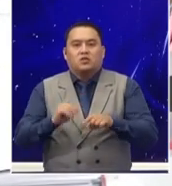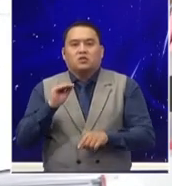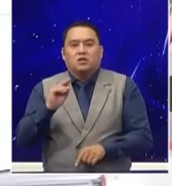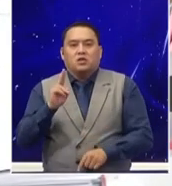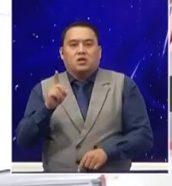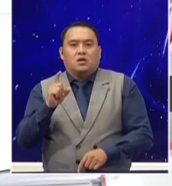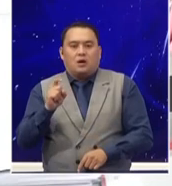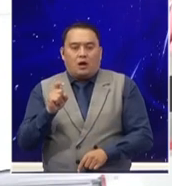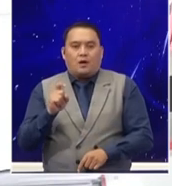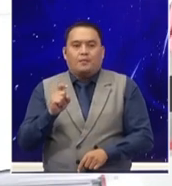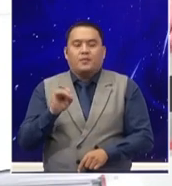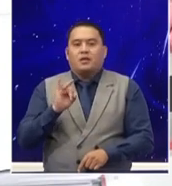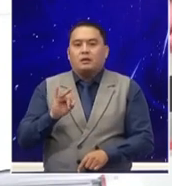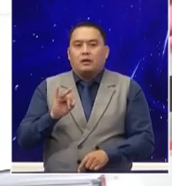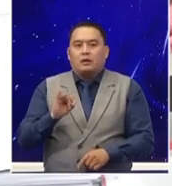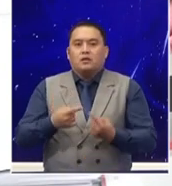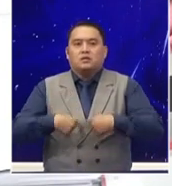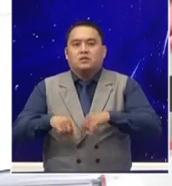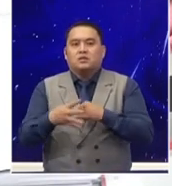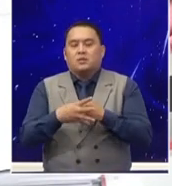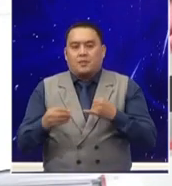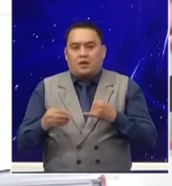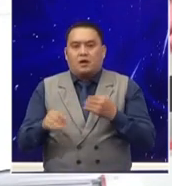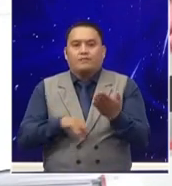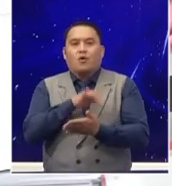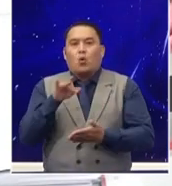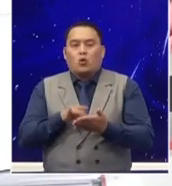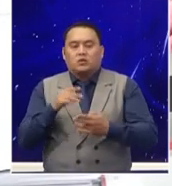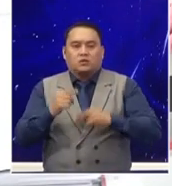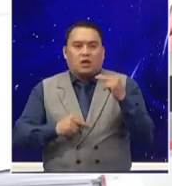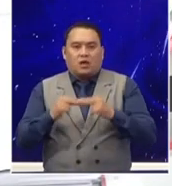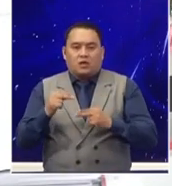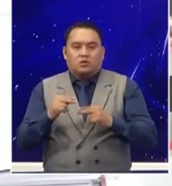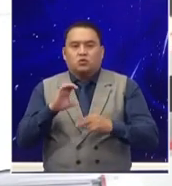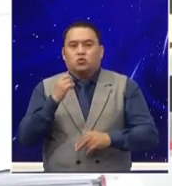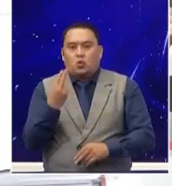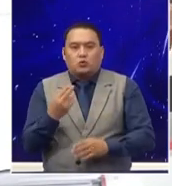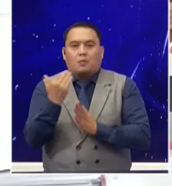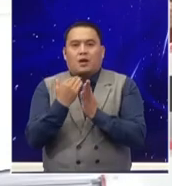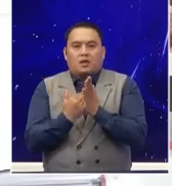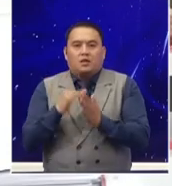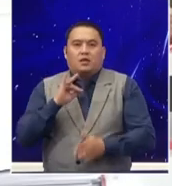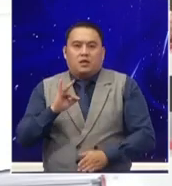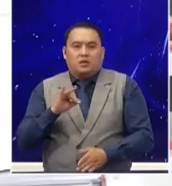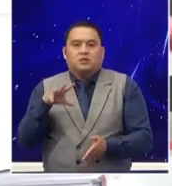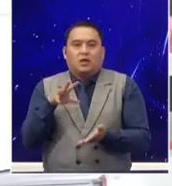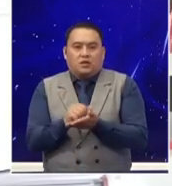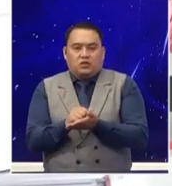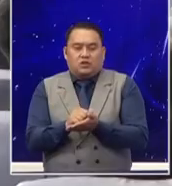жилищно-коммунального хозяйства и жилинспекции, отдел земельных отношений и градостроительства, отдел социальной программы и